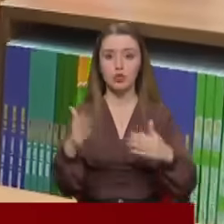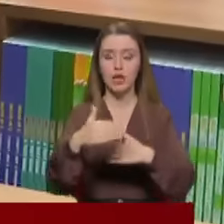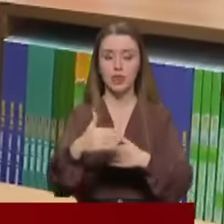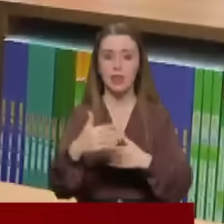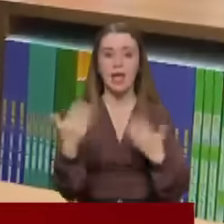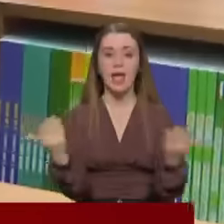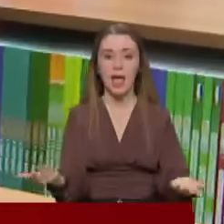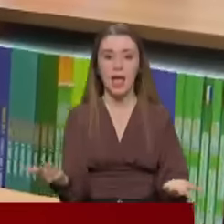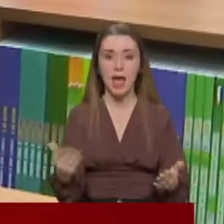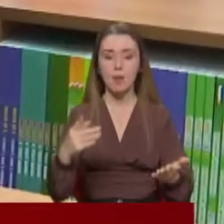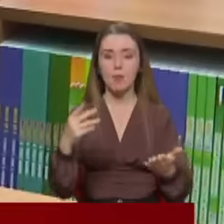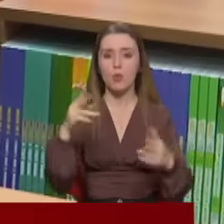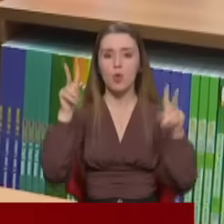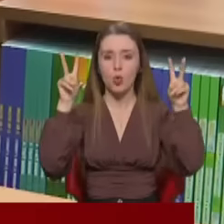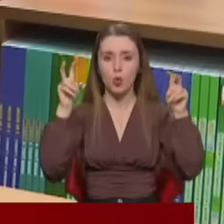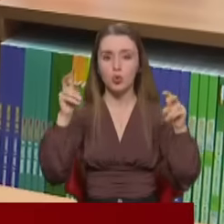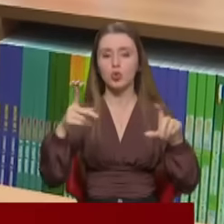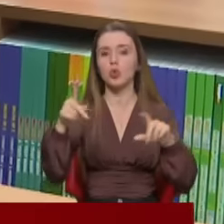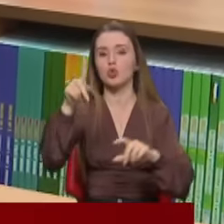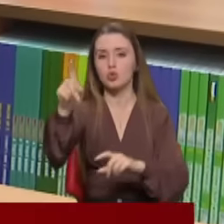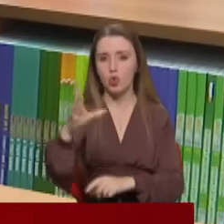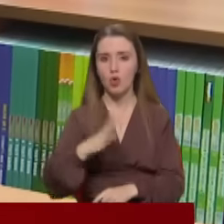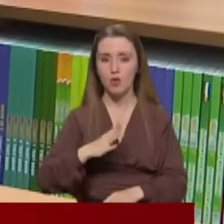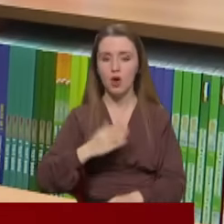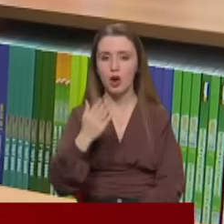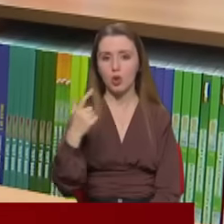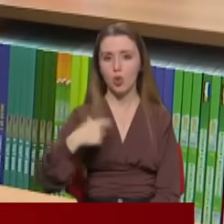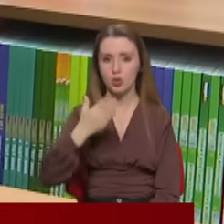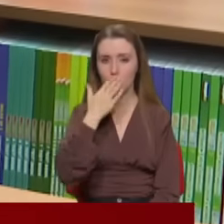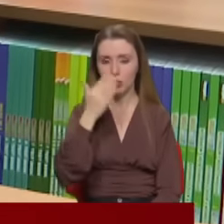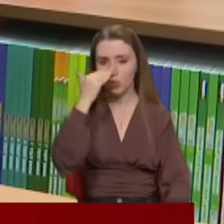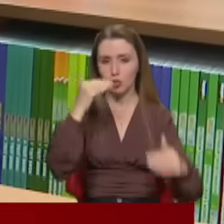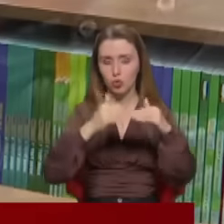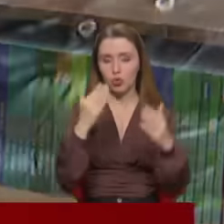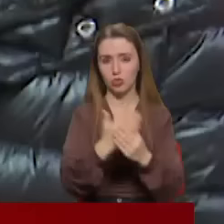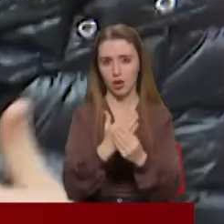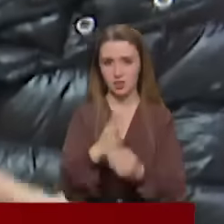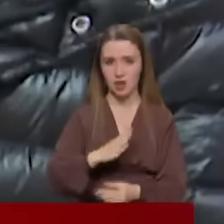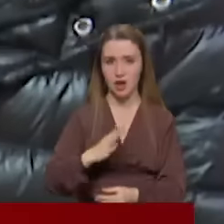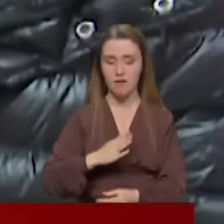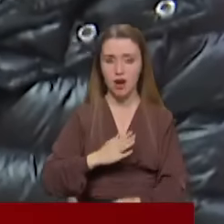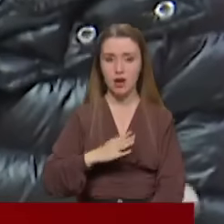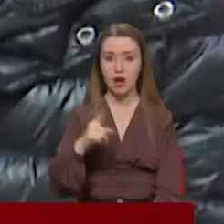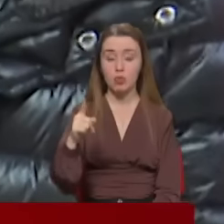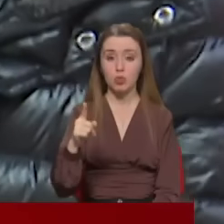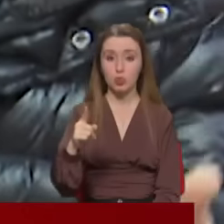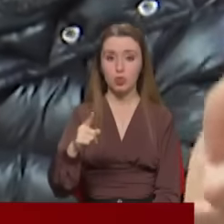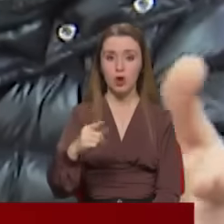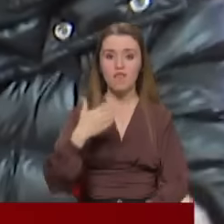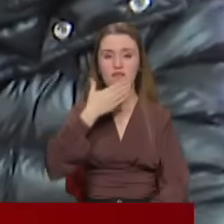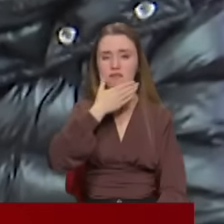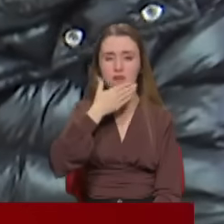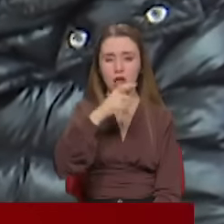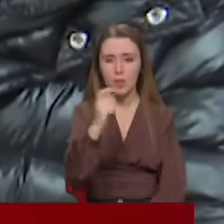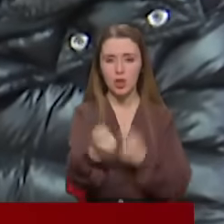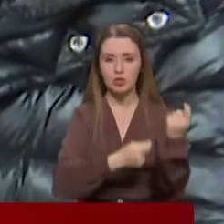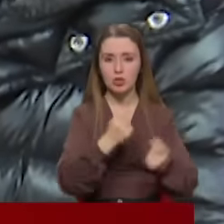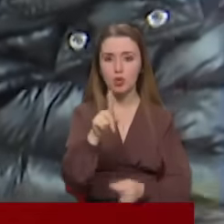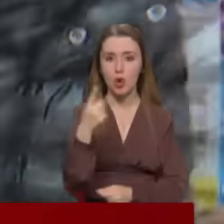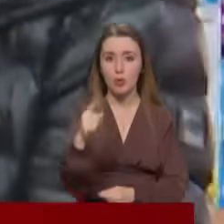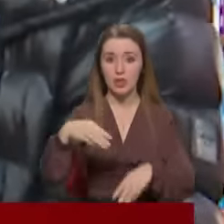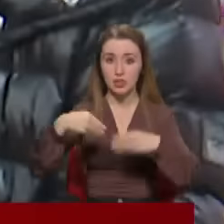hem konu anlatım hem soru bankası olarak herhangi bir kolejin istediği bir set. Mesela dersleri bunlardan işleyecekler. Aşırı bir şekilde böyle bir fırsatçılık olduğu için 10 bin